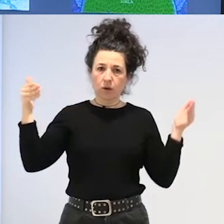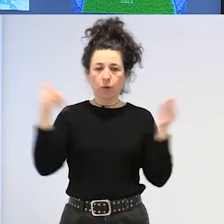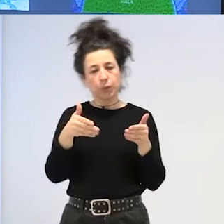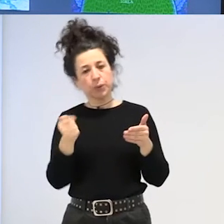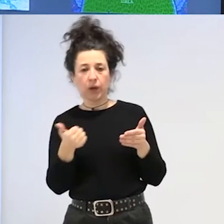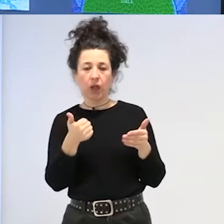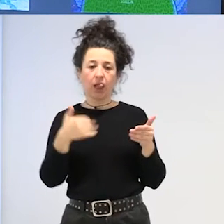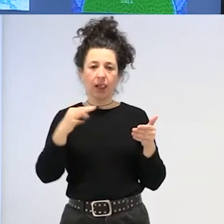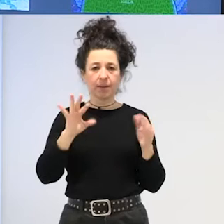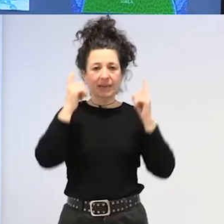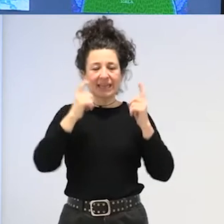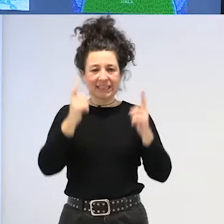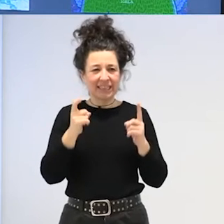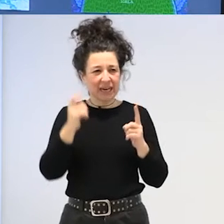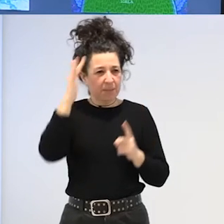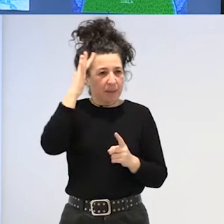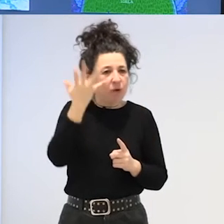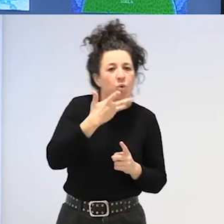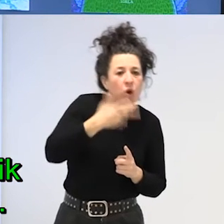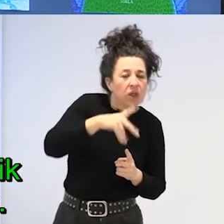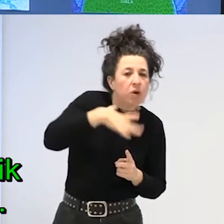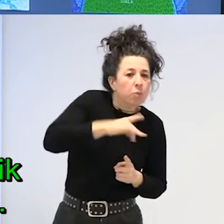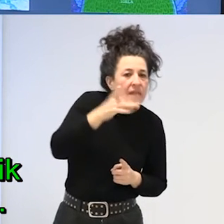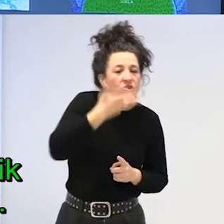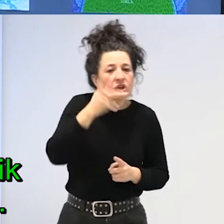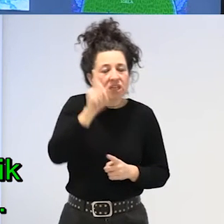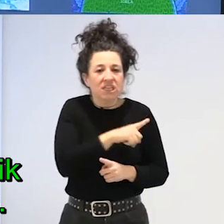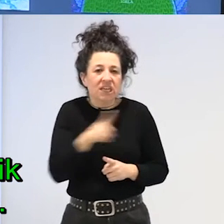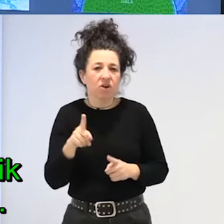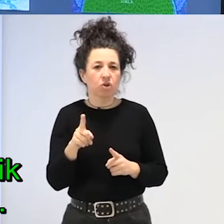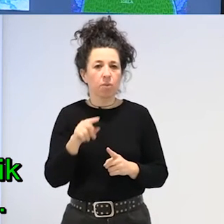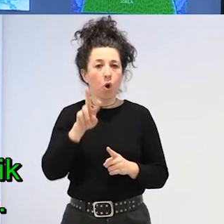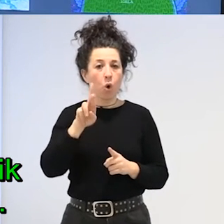Agian ezagutuko duzue, Ursula Le Guin da zientzia